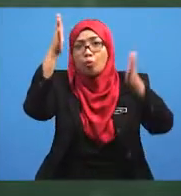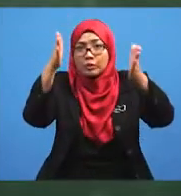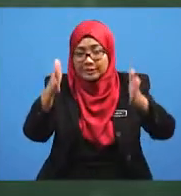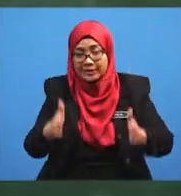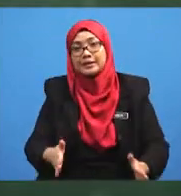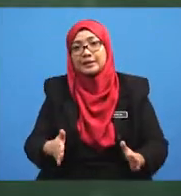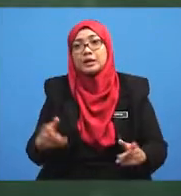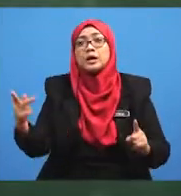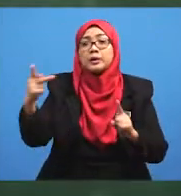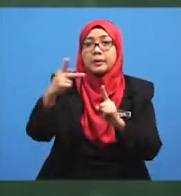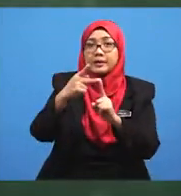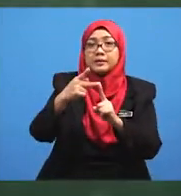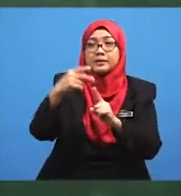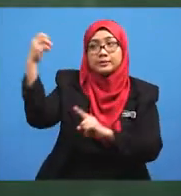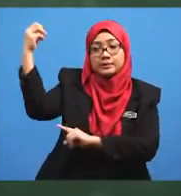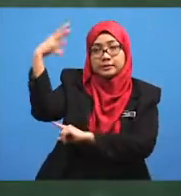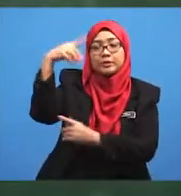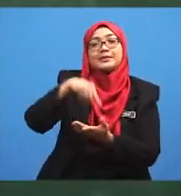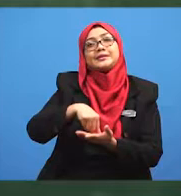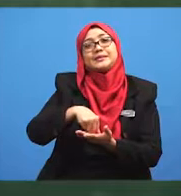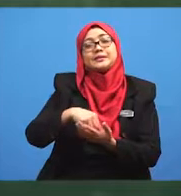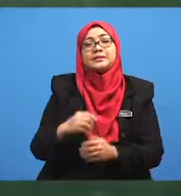pendek kepada sinaran radioaktif ini?